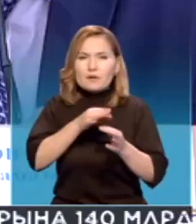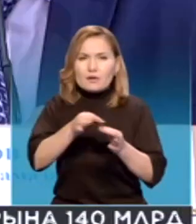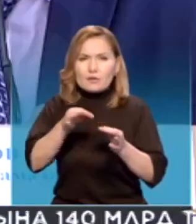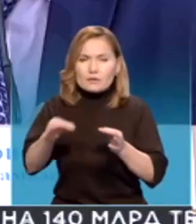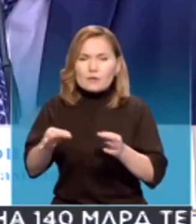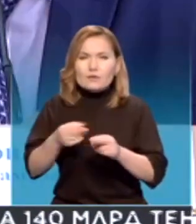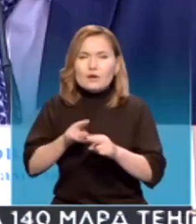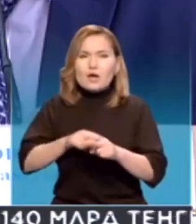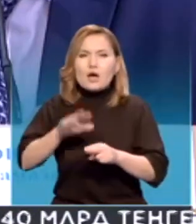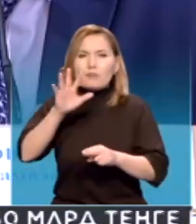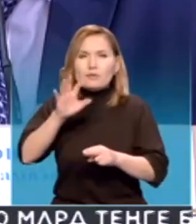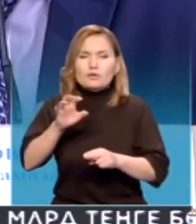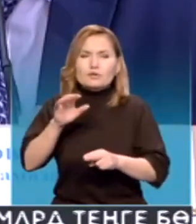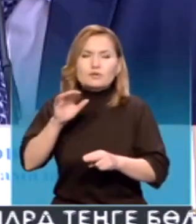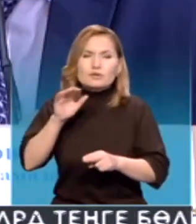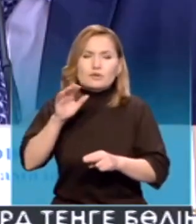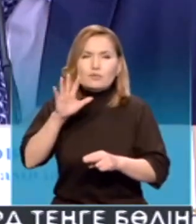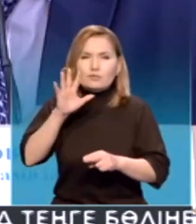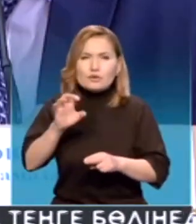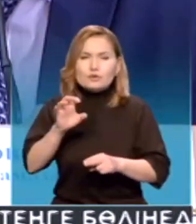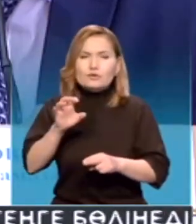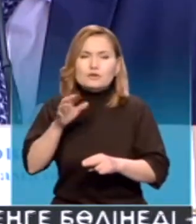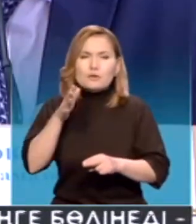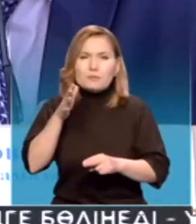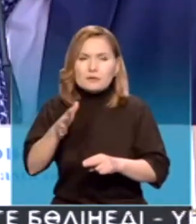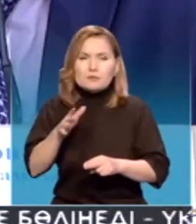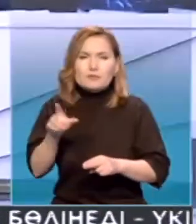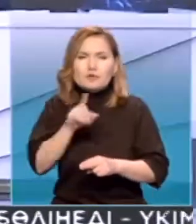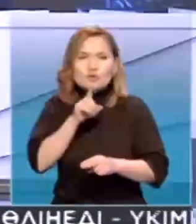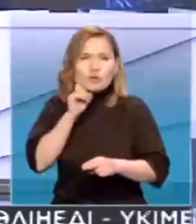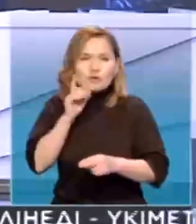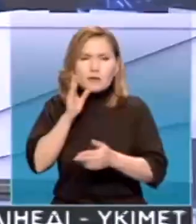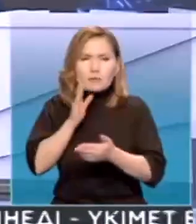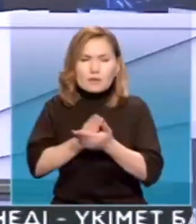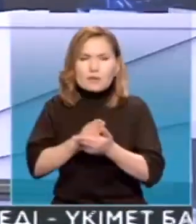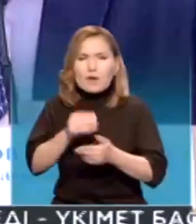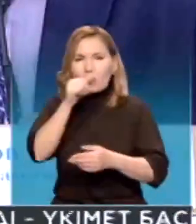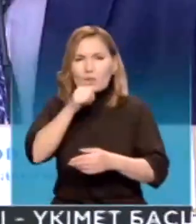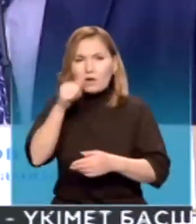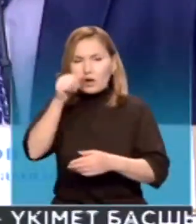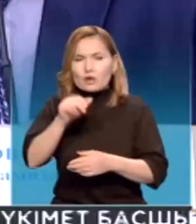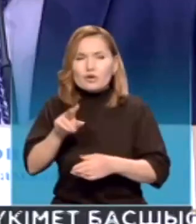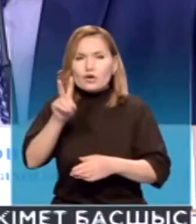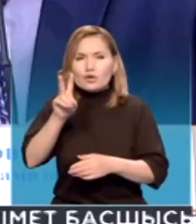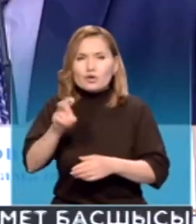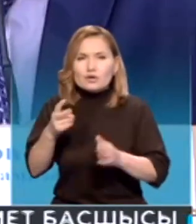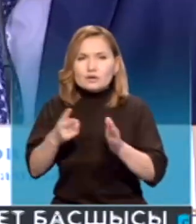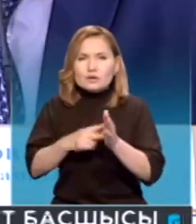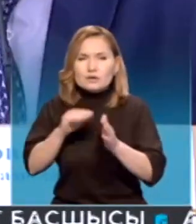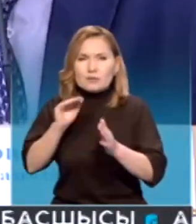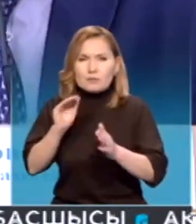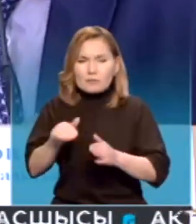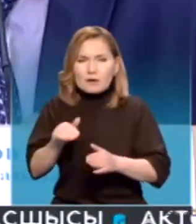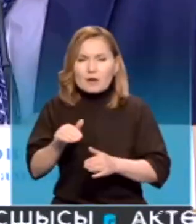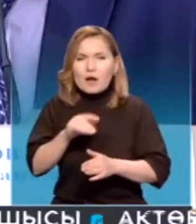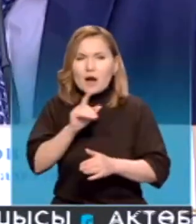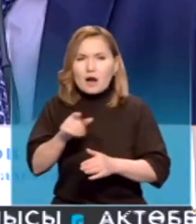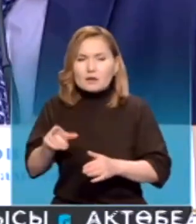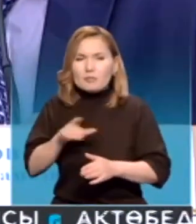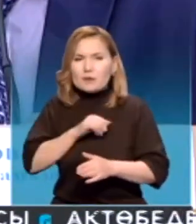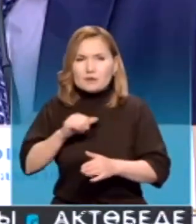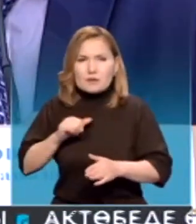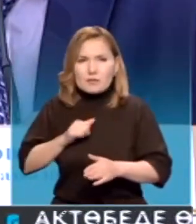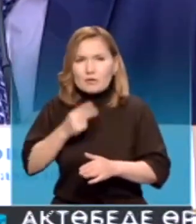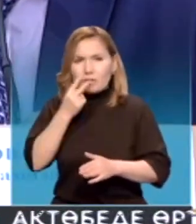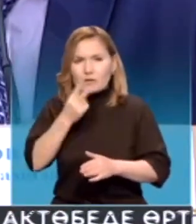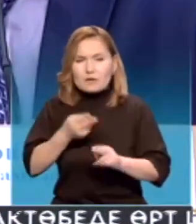505 мыңға жуық нет санатындағы жастар бар. Өткен жылы 207 мыңға жуық болатын. Қазір енді өзіңіз көріп